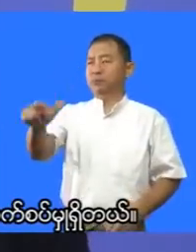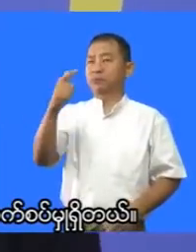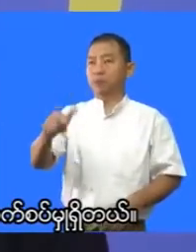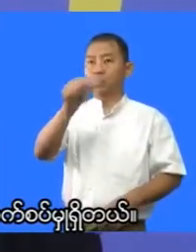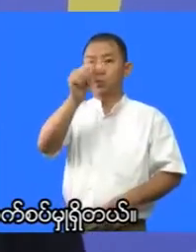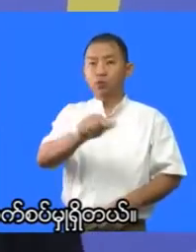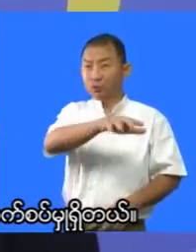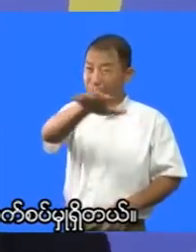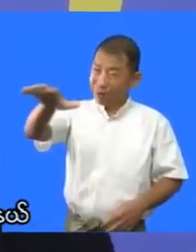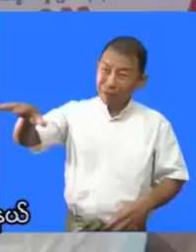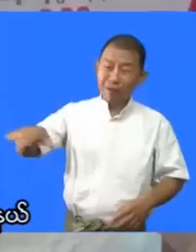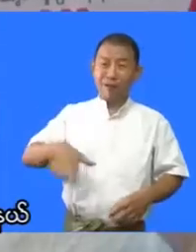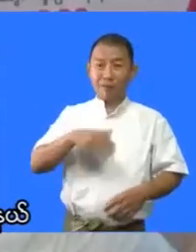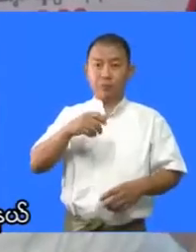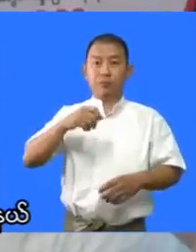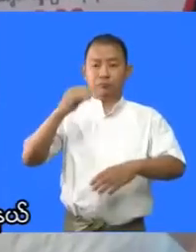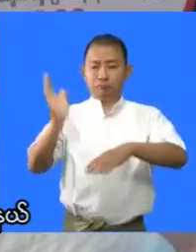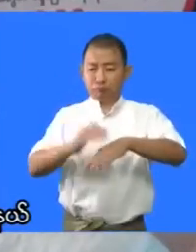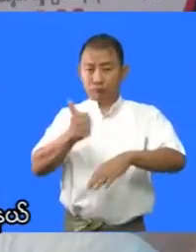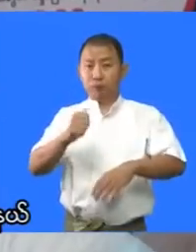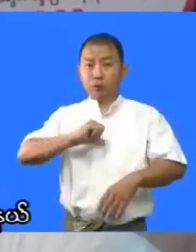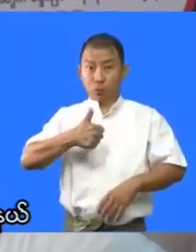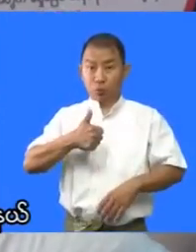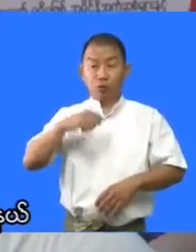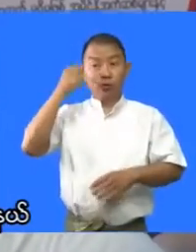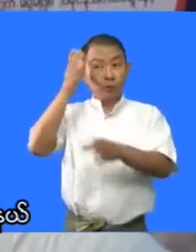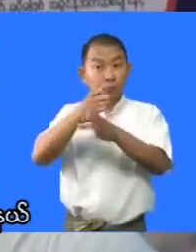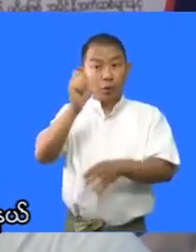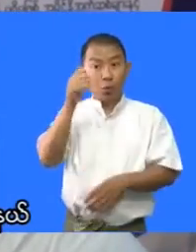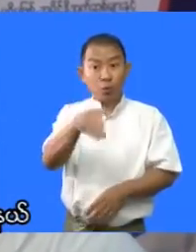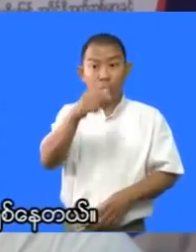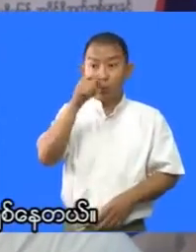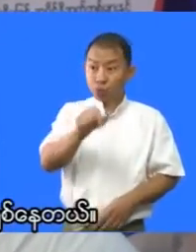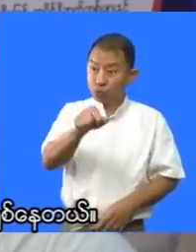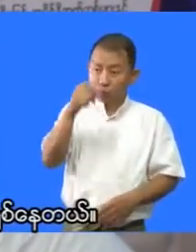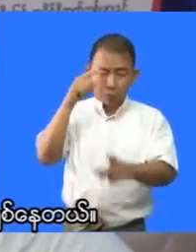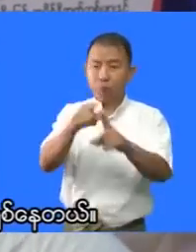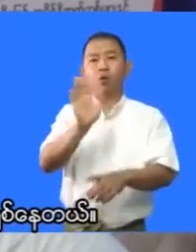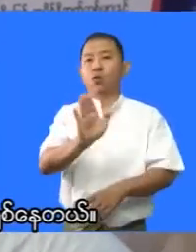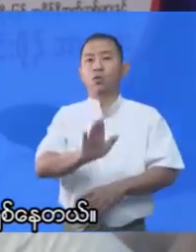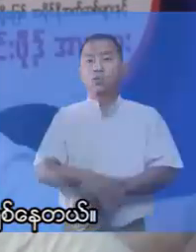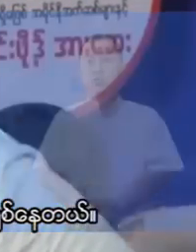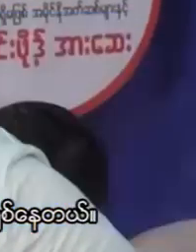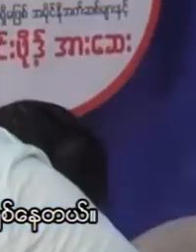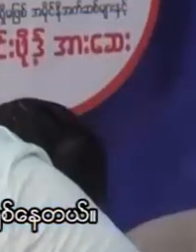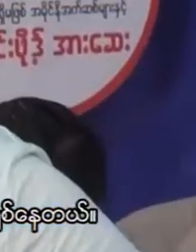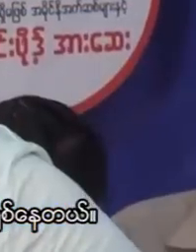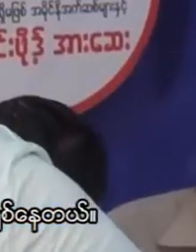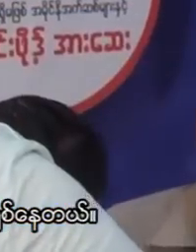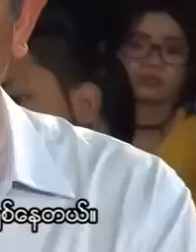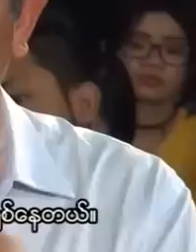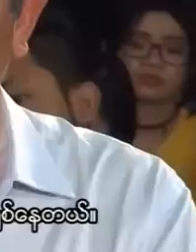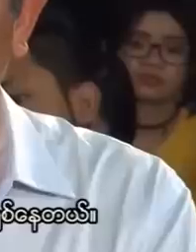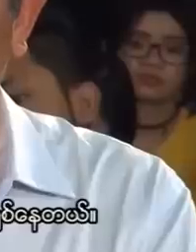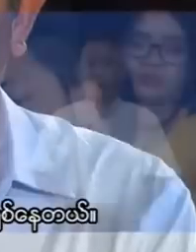နပြောတဲ့မိန်းကုံးတစ်ခုလုံးကဆက်ဆက်မှုရှိတယ်ဒီ professional တယောက်ပေါ့နော် professional ကမင်းသားမင်းသမီးကလူတိုင်းလူတိုင်း professional ဖြစ်တင်ပါလေဆိုတော့တိအချက်ခုနကျွန်တော်ပြောတ